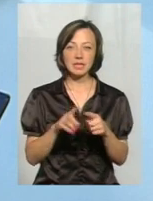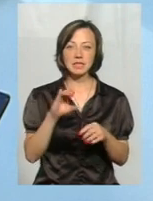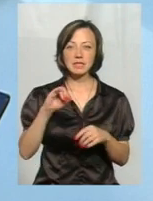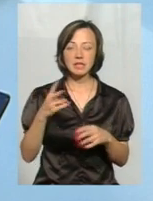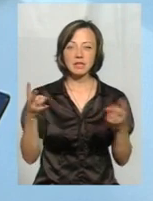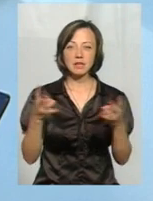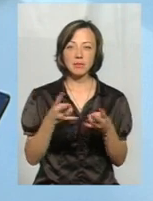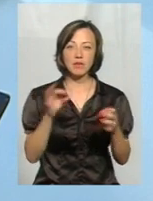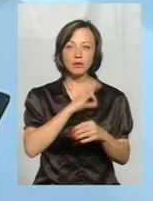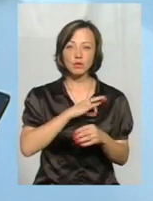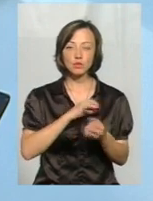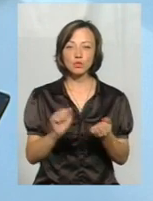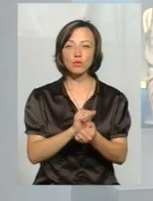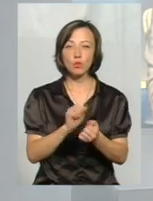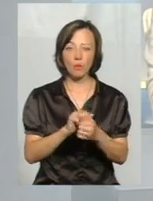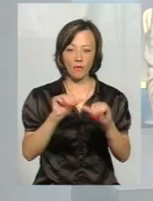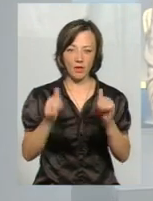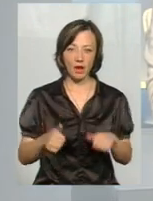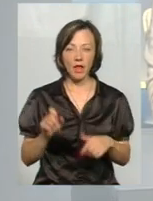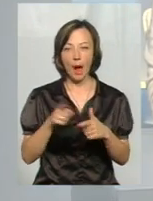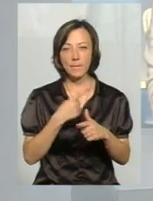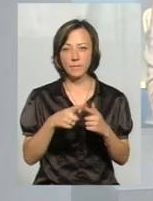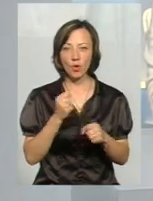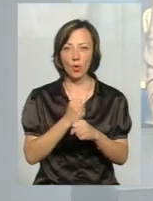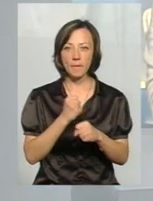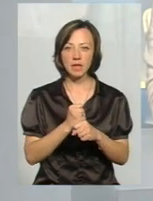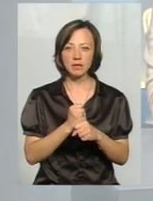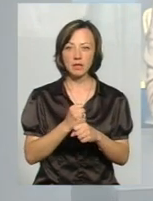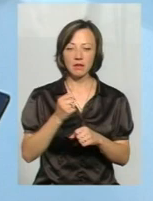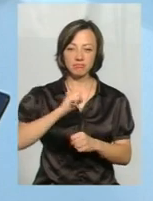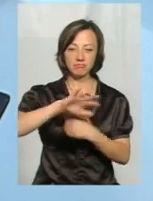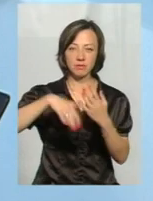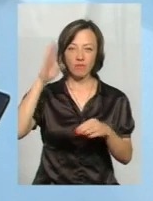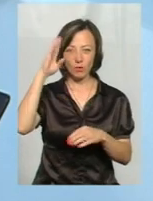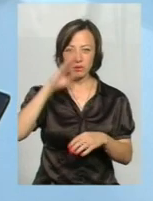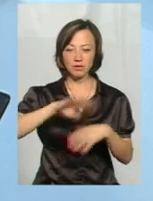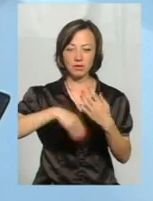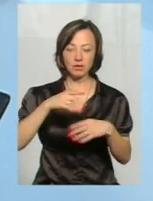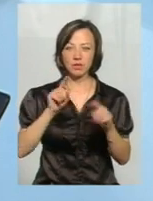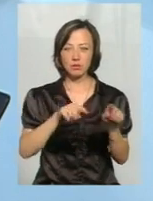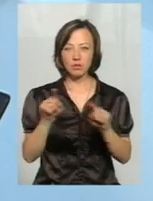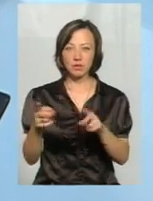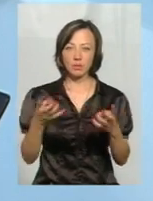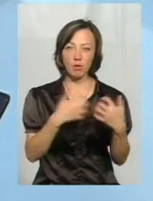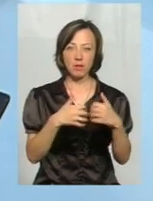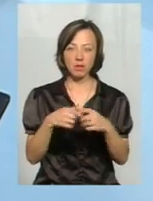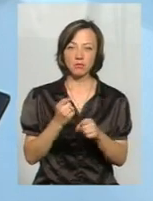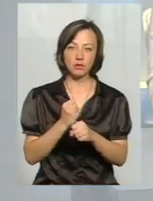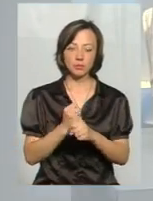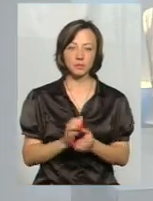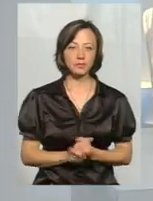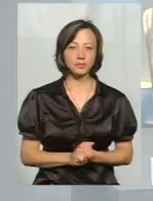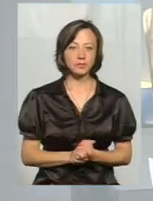і використовувати тільки в сухому вигляді. Або робити з неї розсоли. Тоже треба і туди треба обладнання. Ми над цим працюємо. Давайте